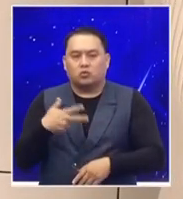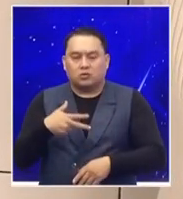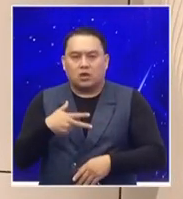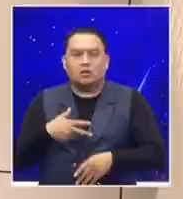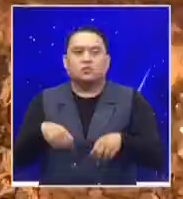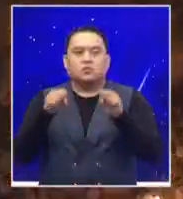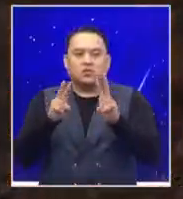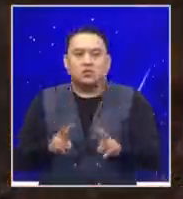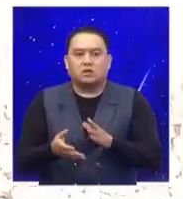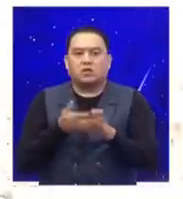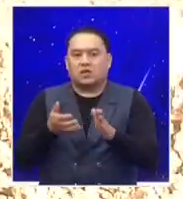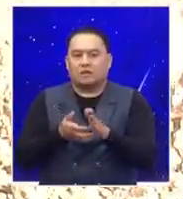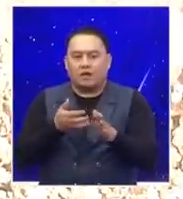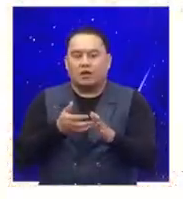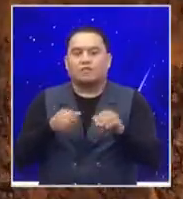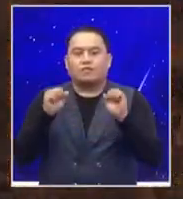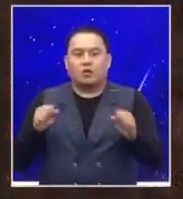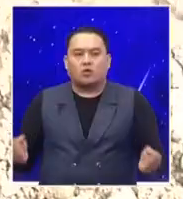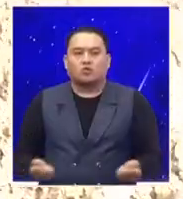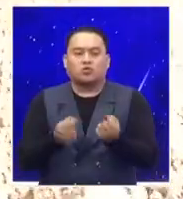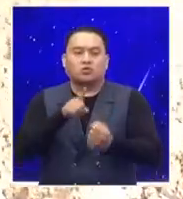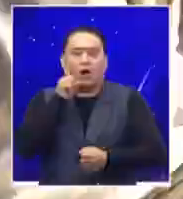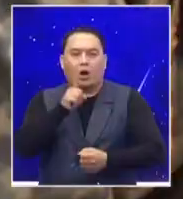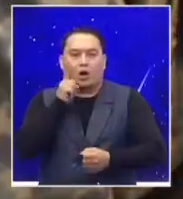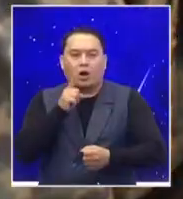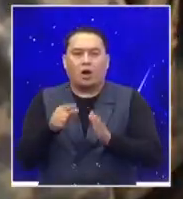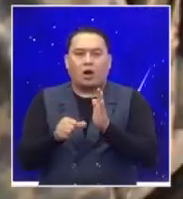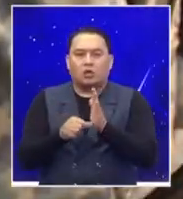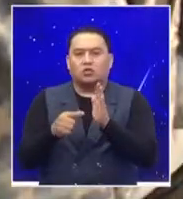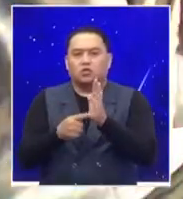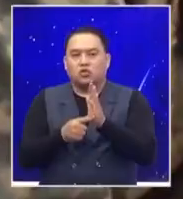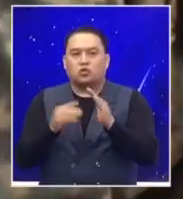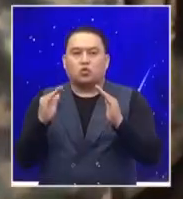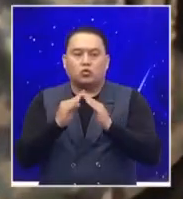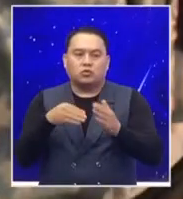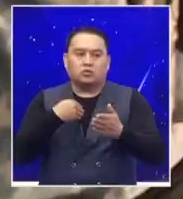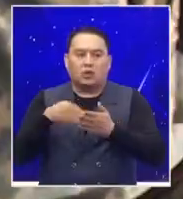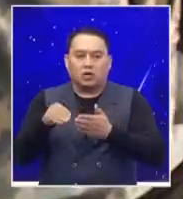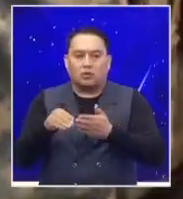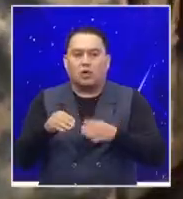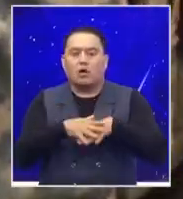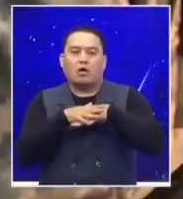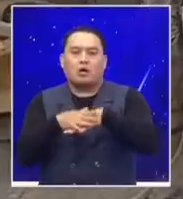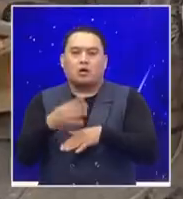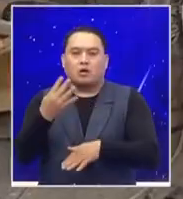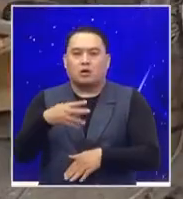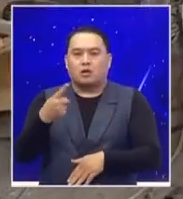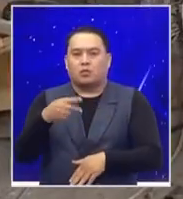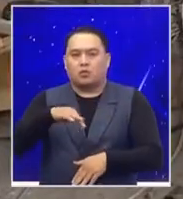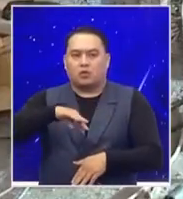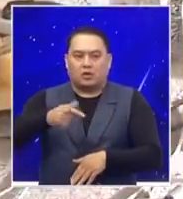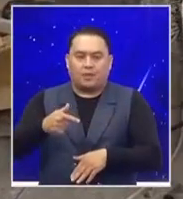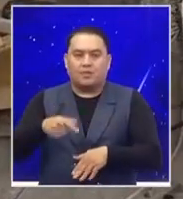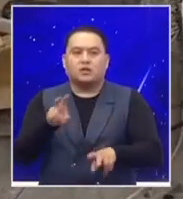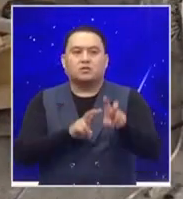бар. Облыс басшылығы қарасып жатыр. Жас дәрігерлерге 6-7 үй сатып әперуге 42 миллион теңге бөліпті. Бас дәрігер